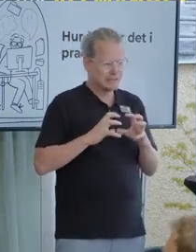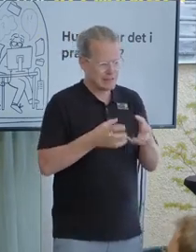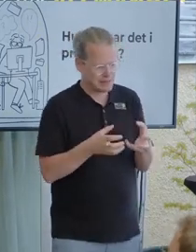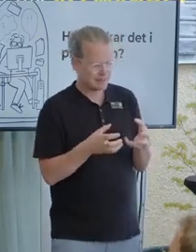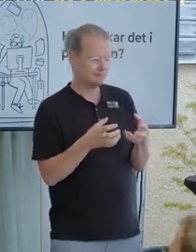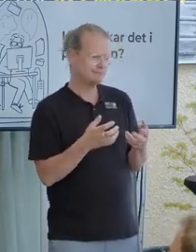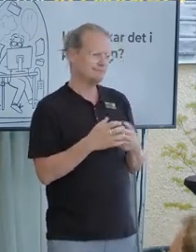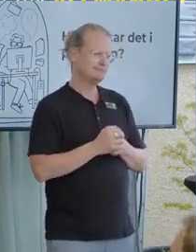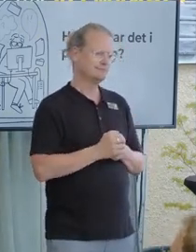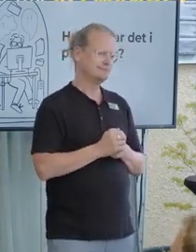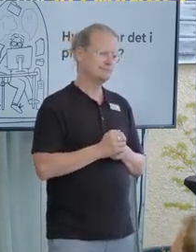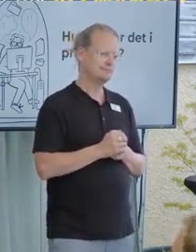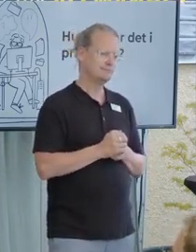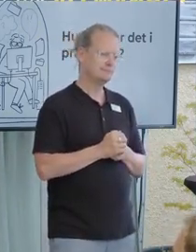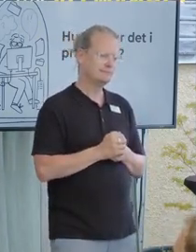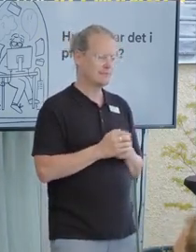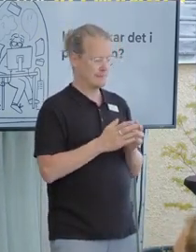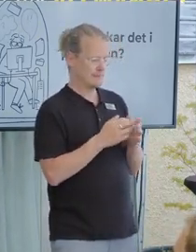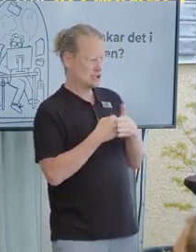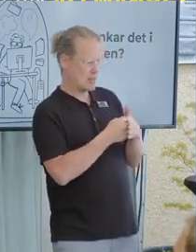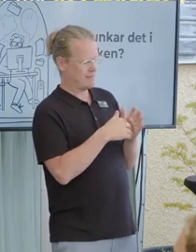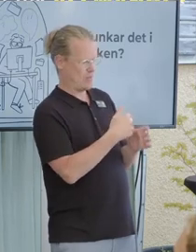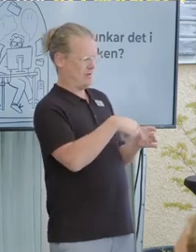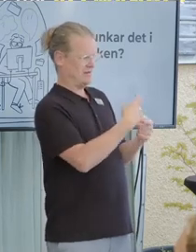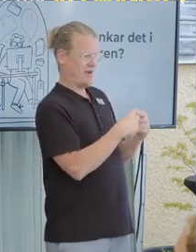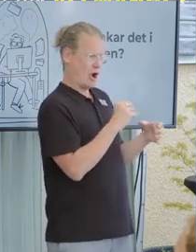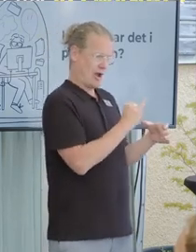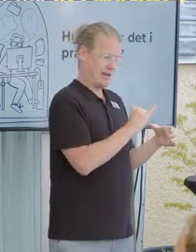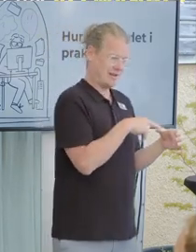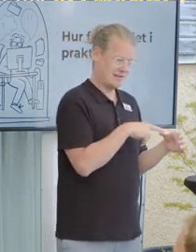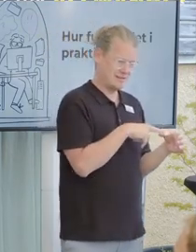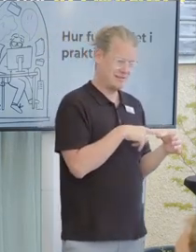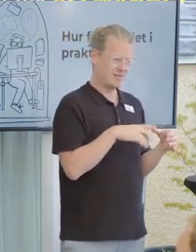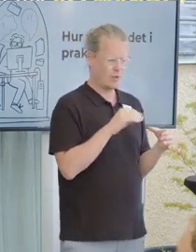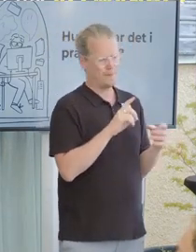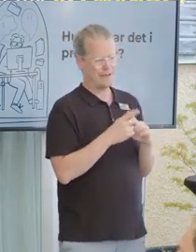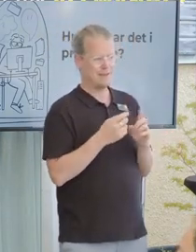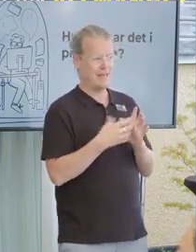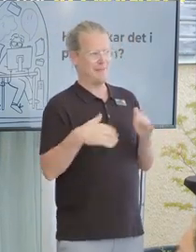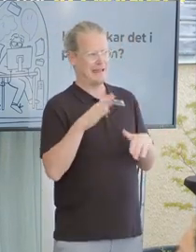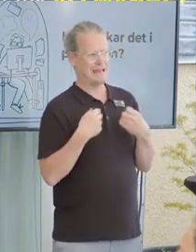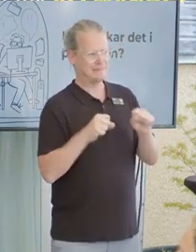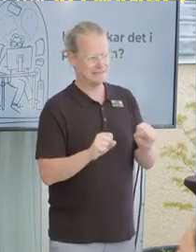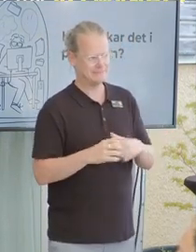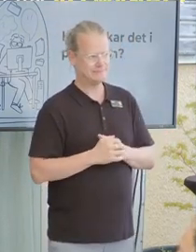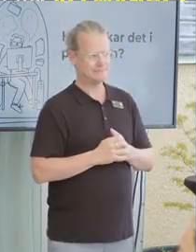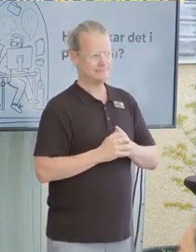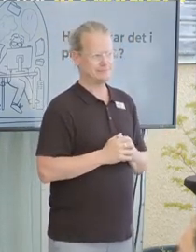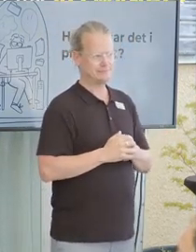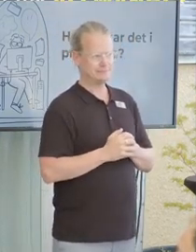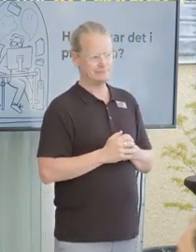liksom AI-utveckling och så vidare. Mm. Och det är ju sätt att rationalisera förhoppningsvis. Så. Mm. Bra, du ska få stå kvar